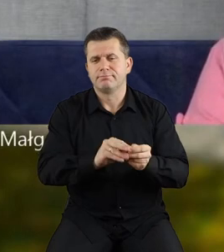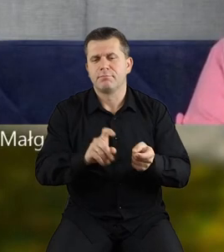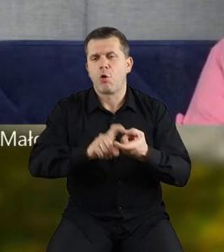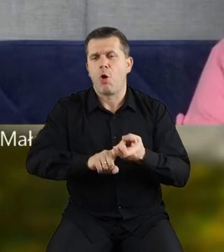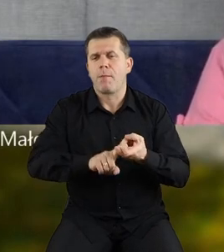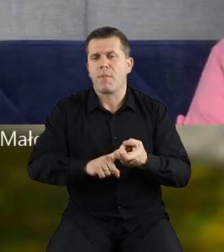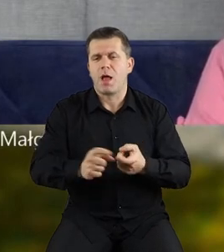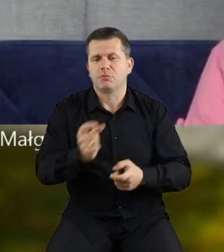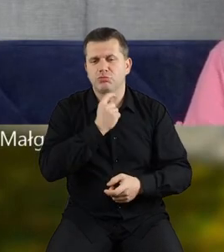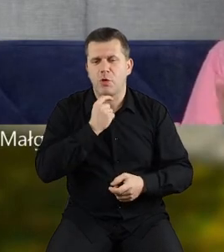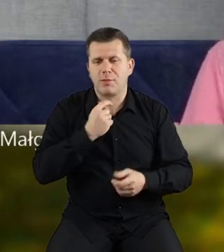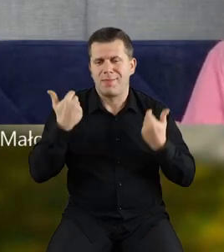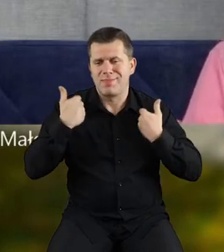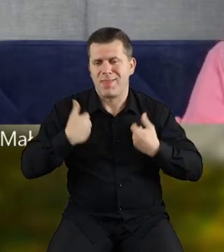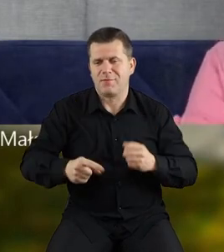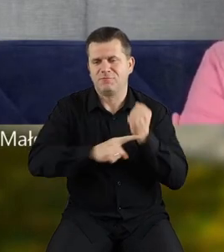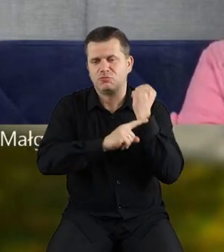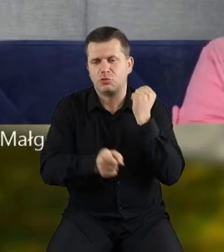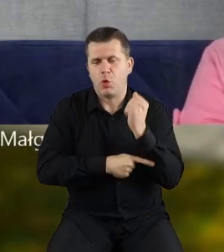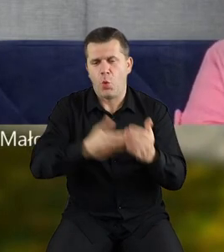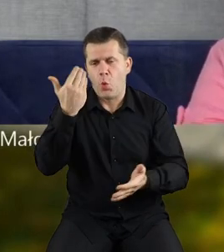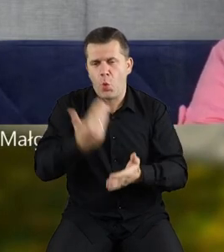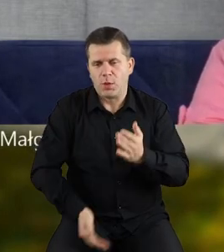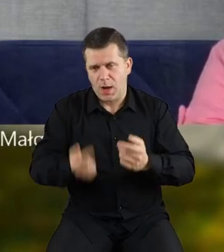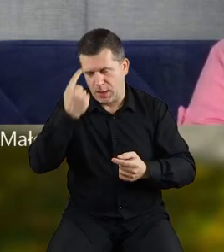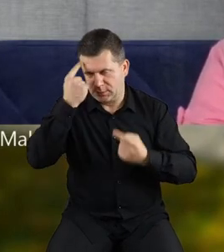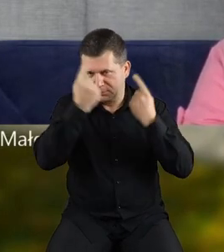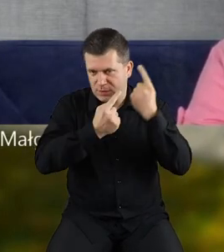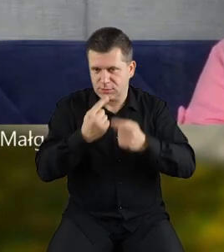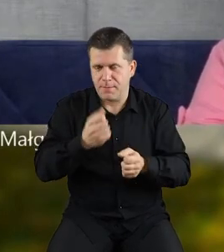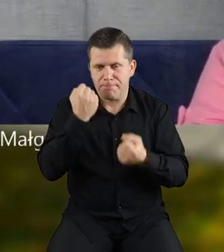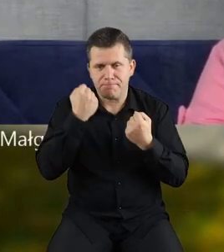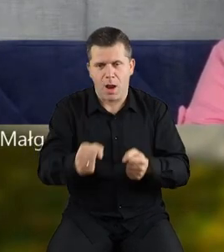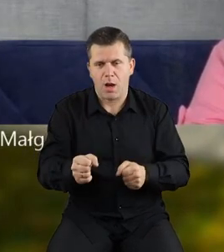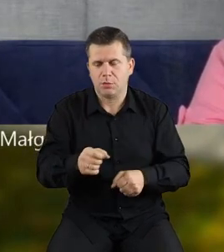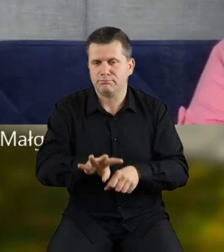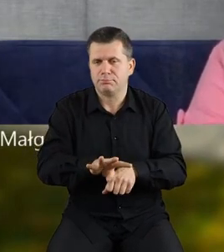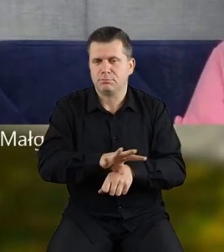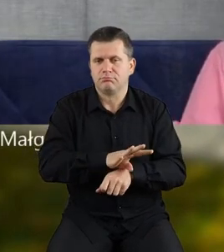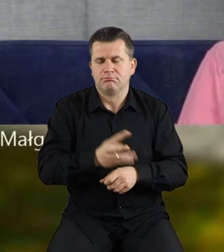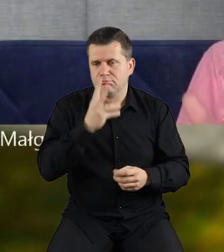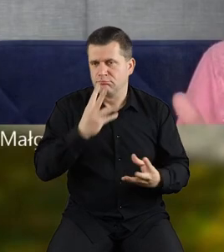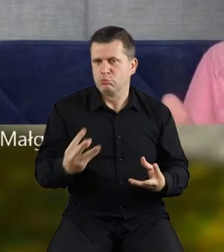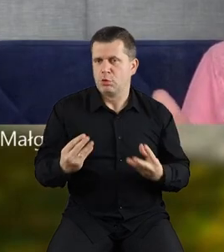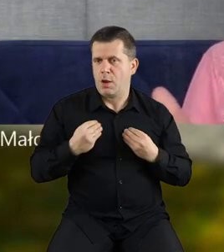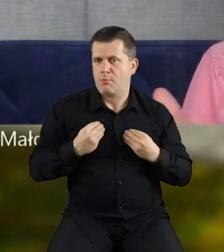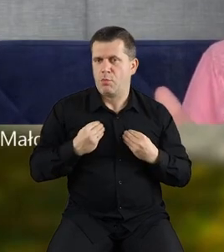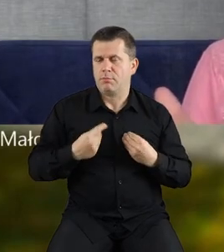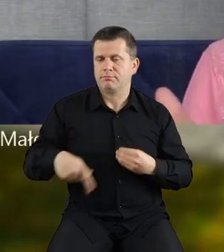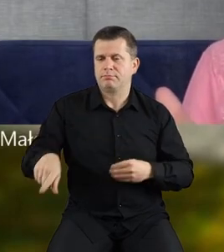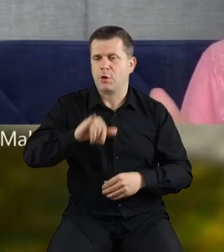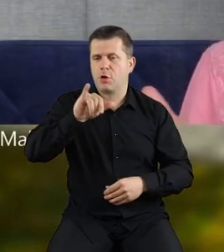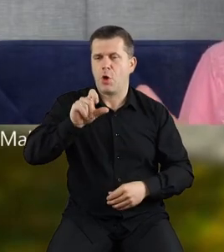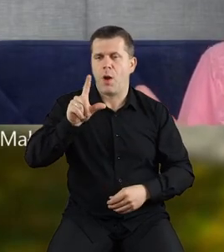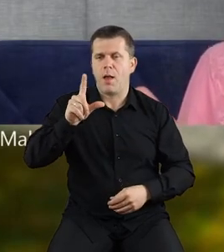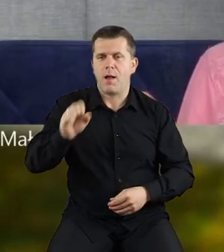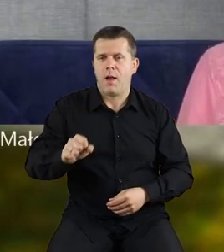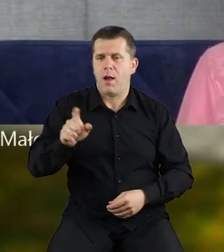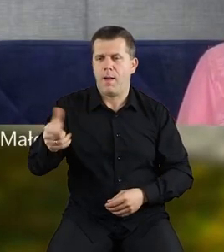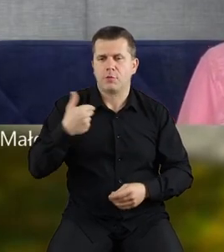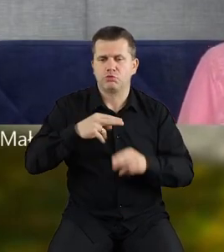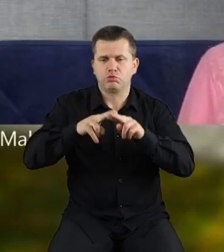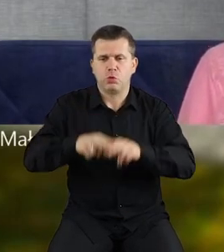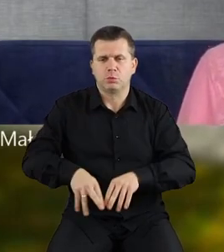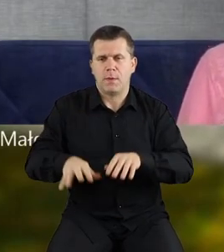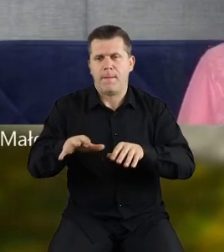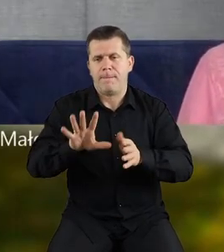romans z księdzem, niechciana ciąża i utrata zmysłów i bardzo przyjmujący rys Jolki, koleżanki,